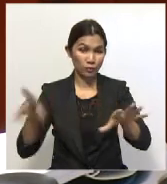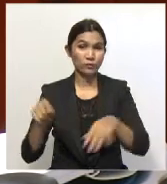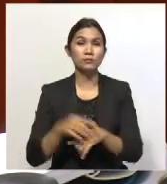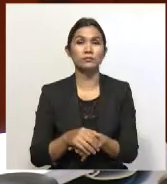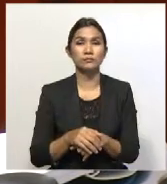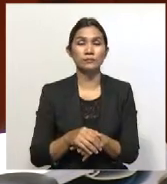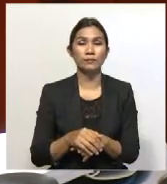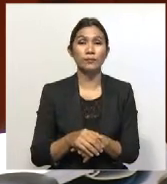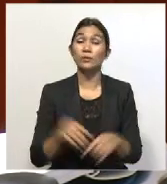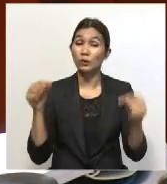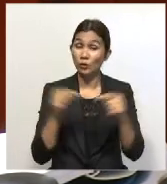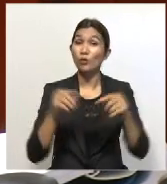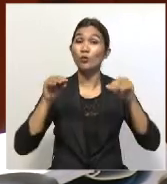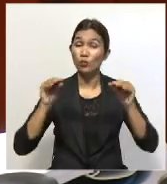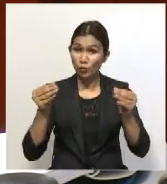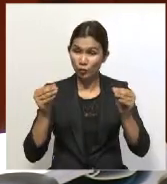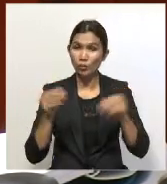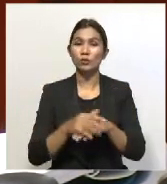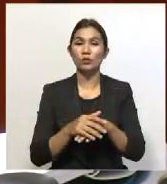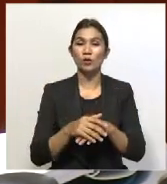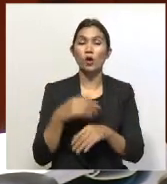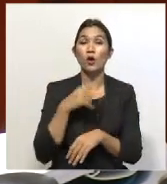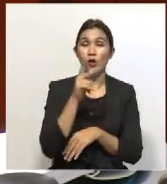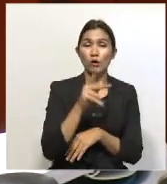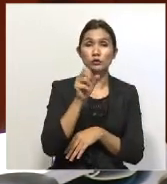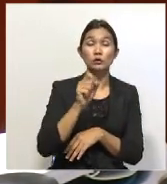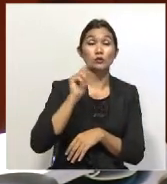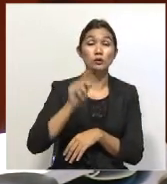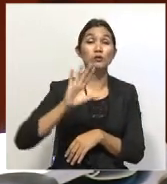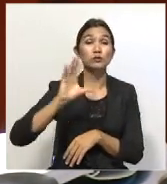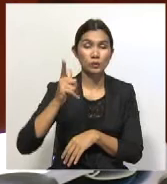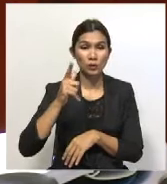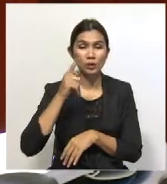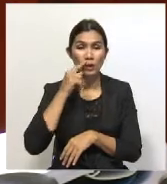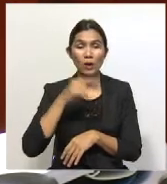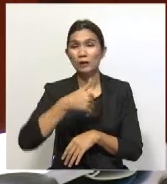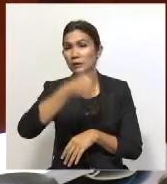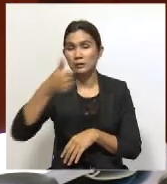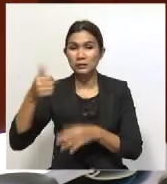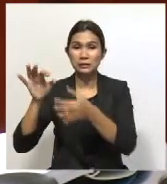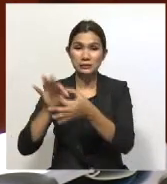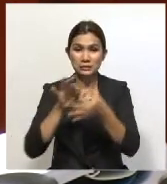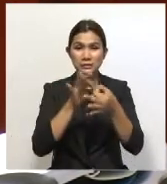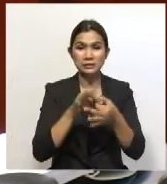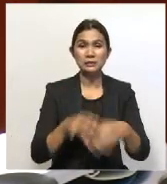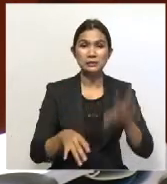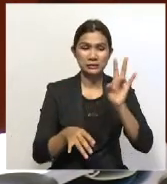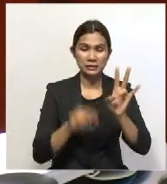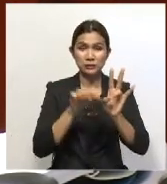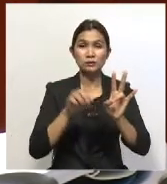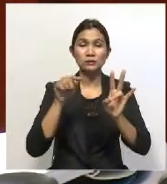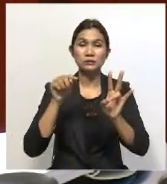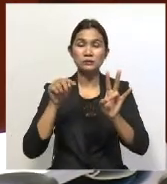เพราะฉะนั้นวิทยุภาคที่กสทช.เขาขอให้คลื่นอื่นๆมาเกี่ยวสัญญาณคือ7:00ถึง